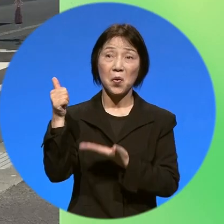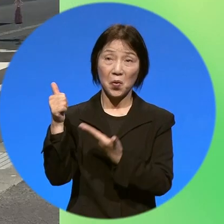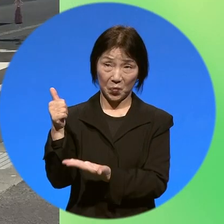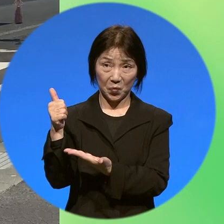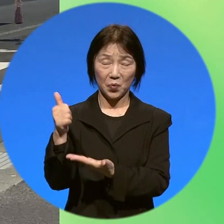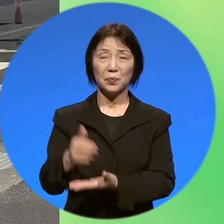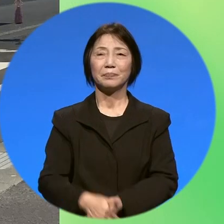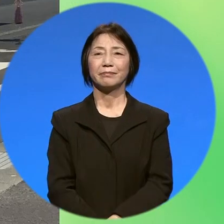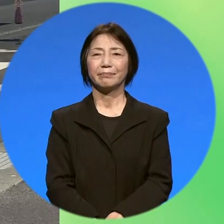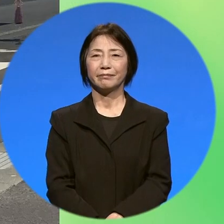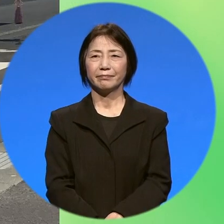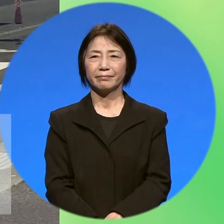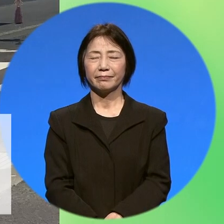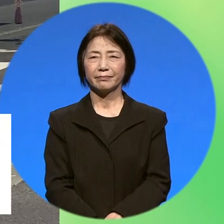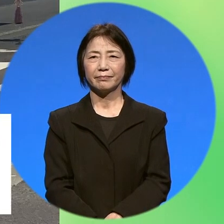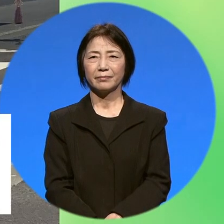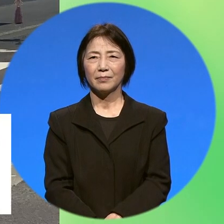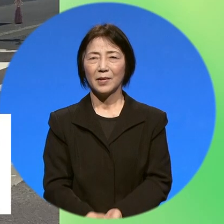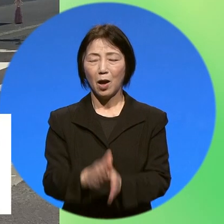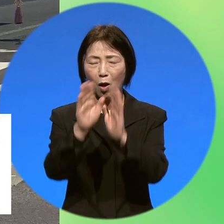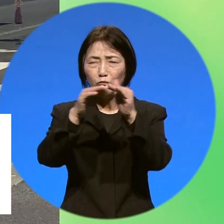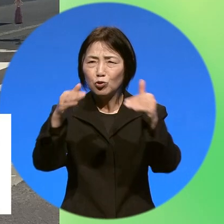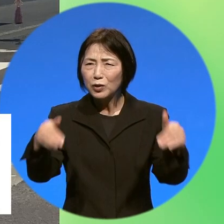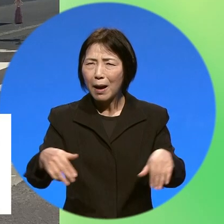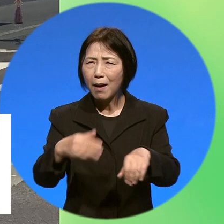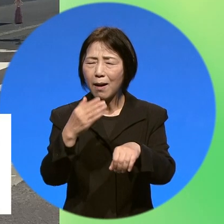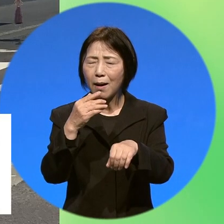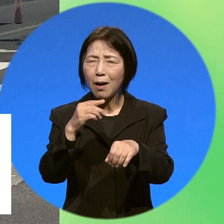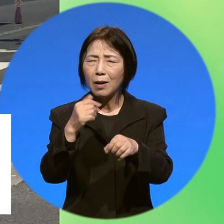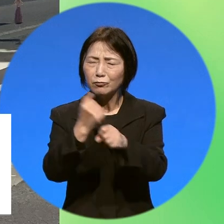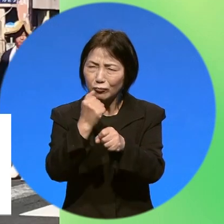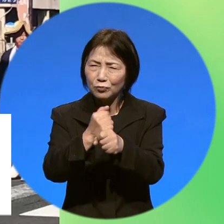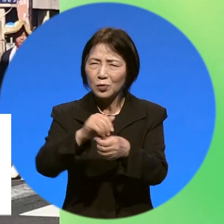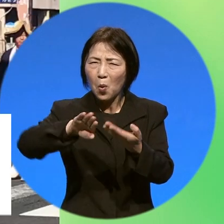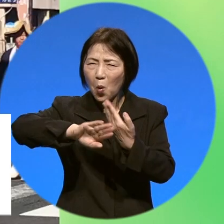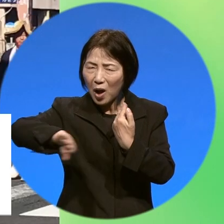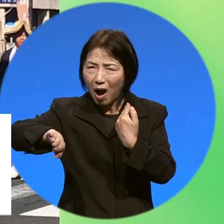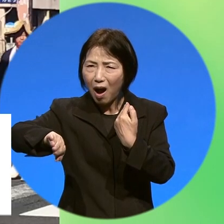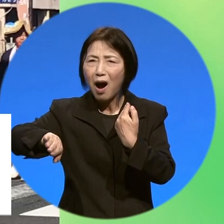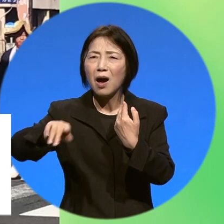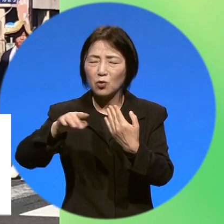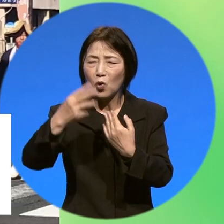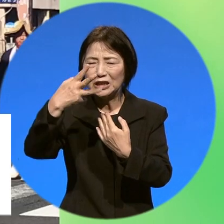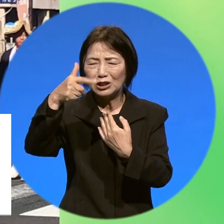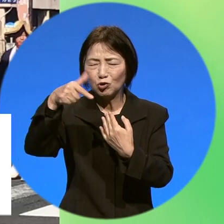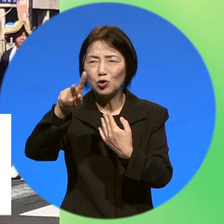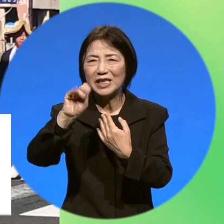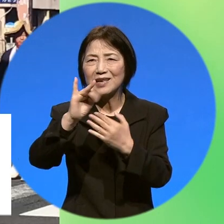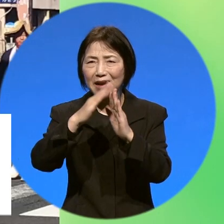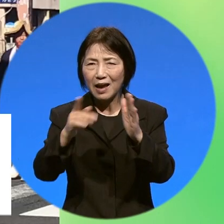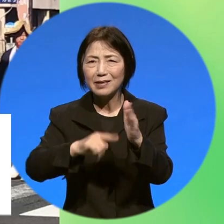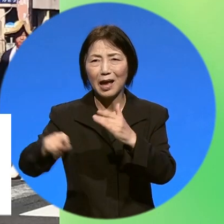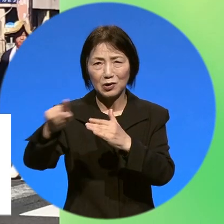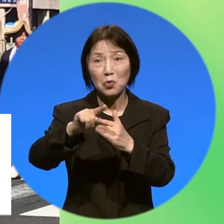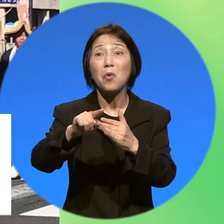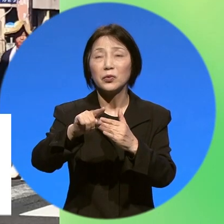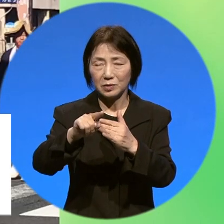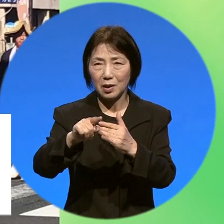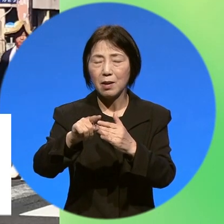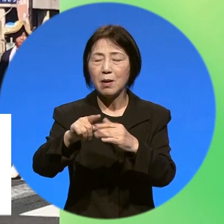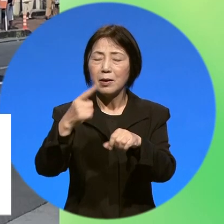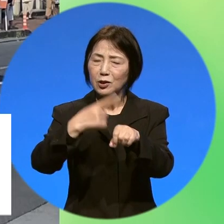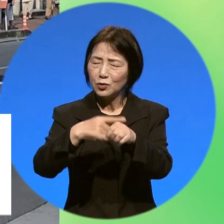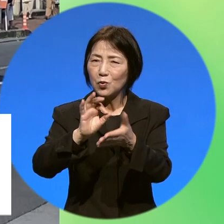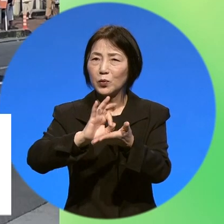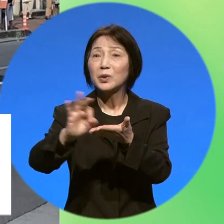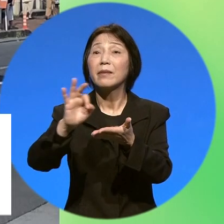。仏壇製作だけにとどまらず、紫水会の代表として仏壇の製造技術を